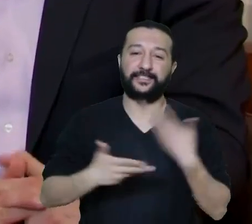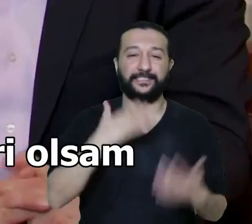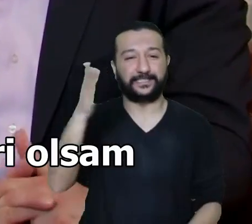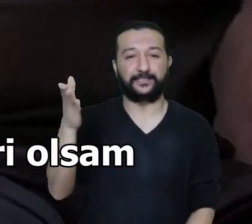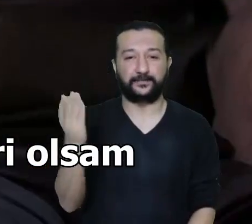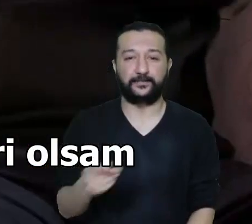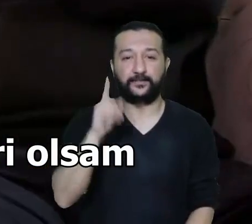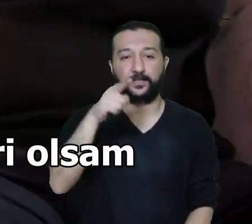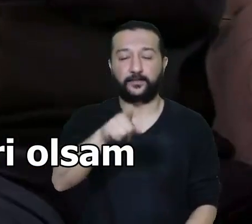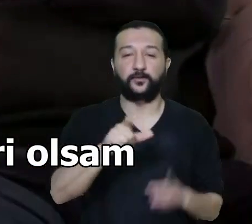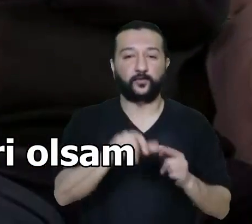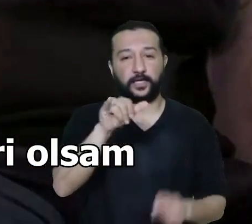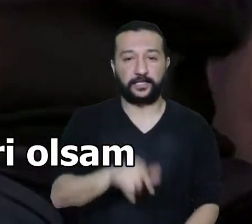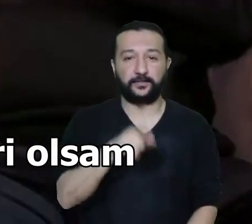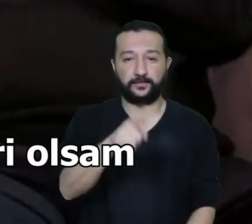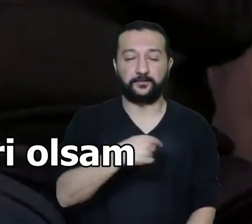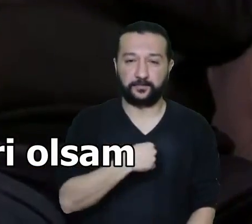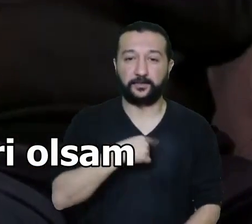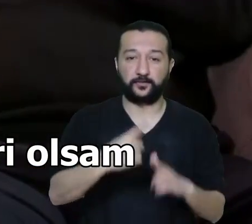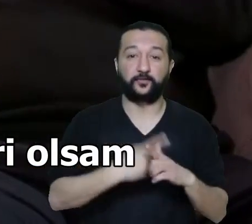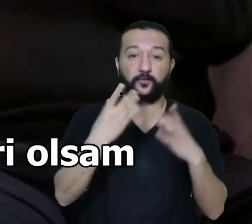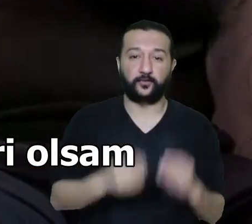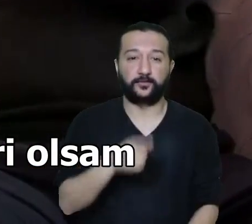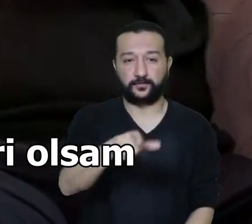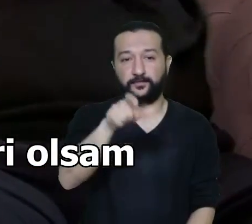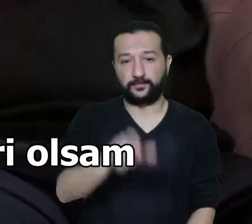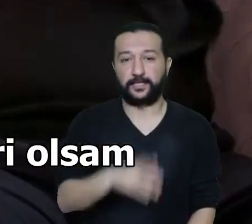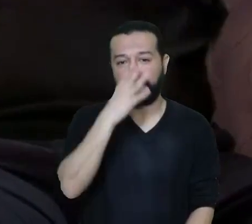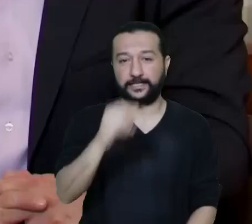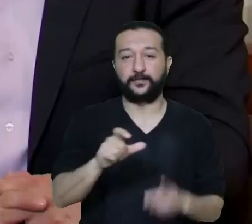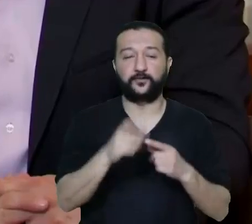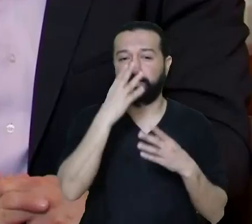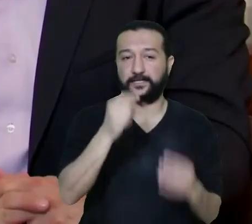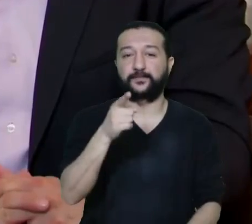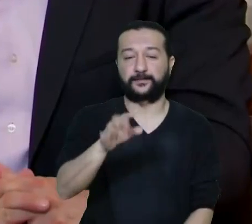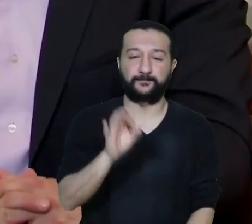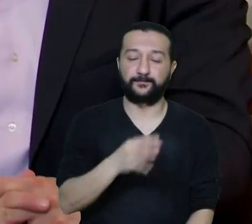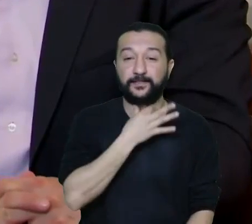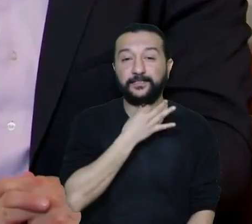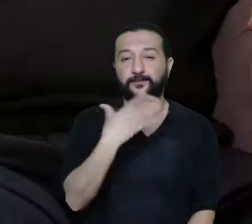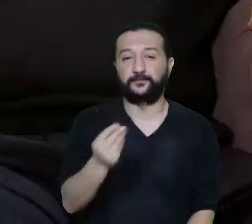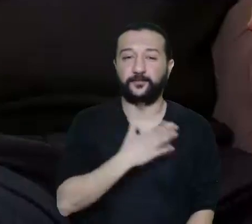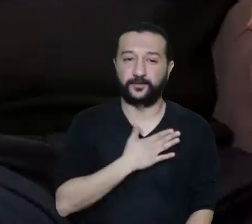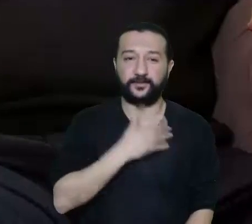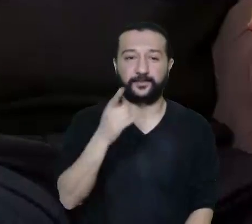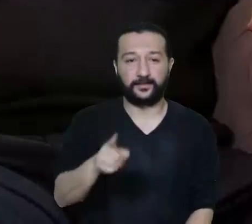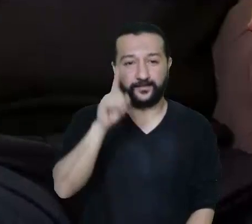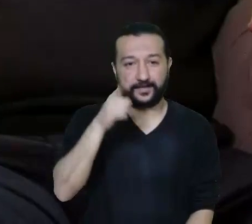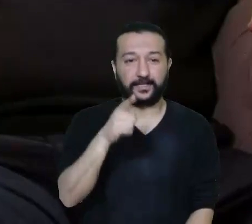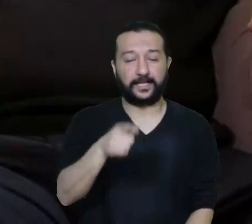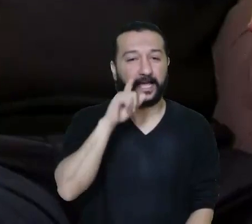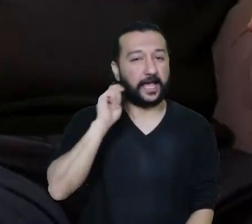işte. Vallahi Şükrü haklı. Yani ben jüri olsam ödülü Şükrü'ye veririm. Teşekkür ederim. Çok sağ olun.